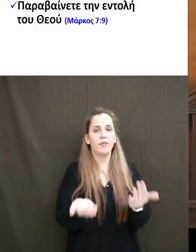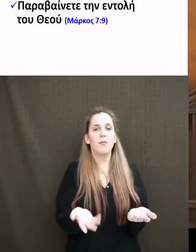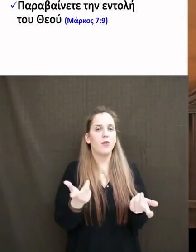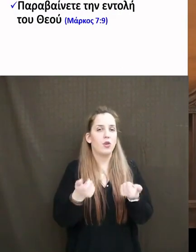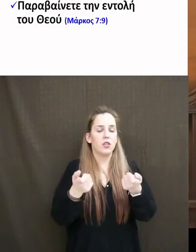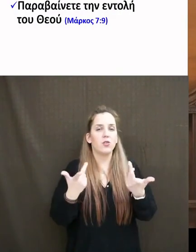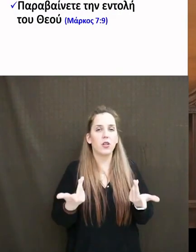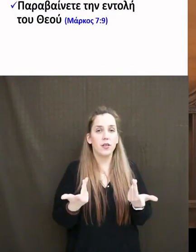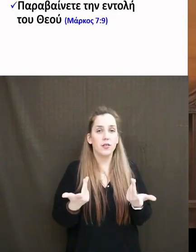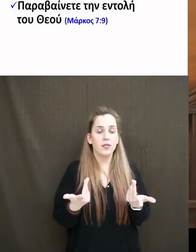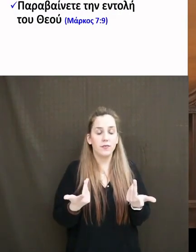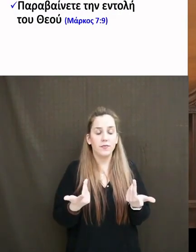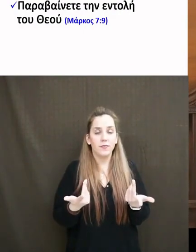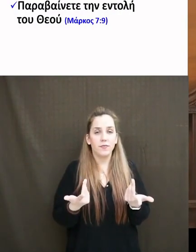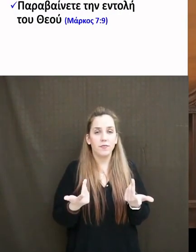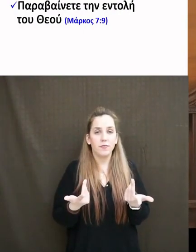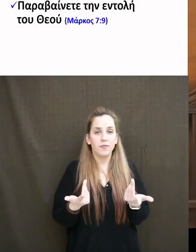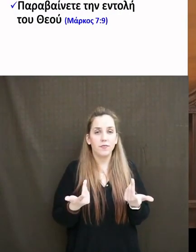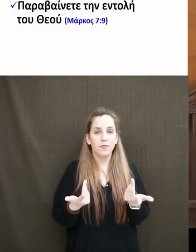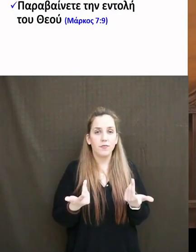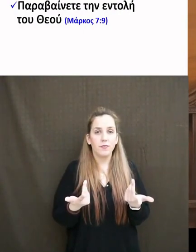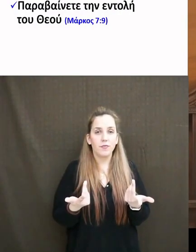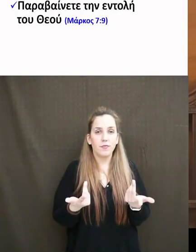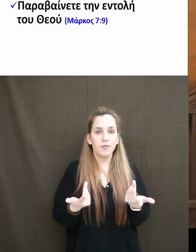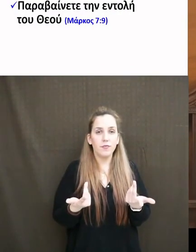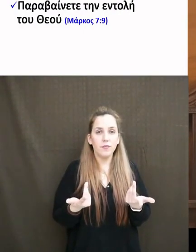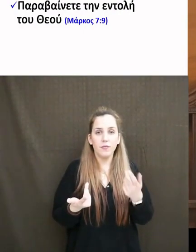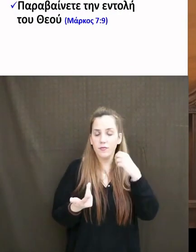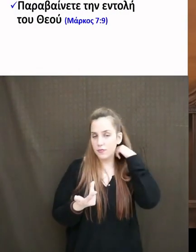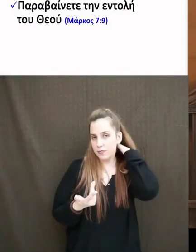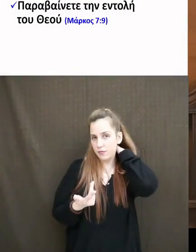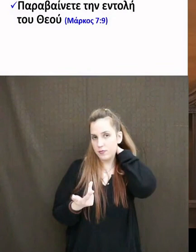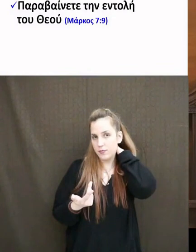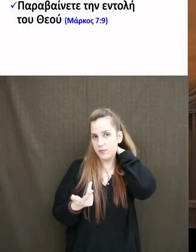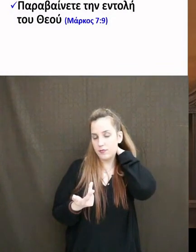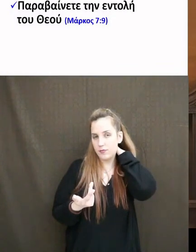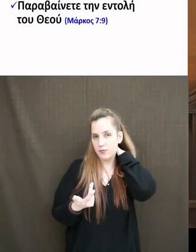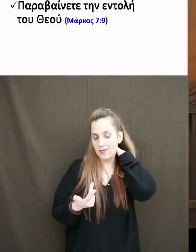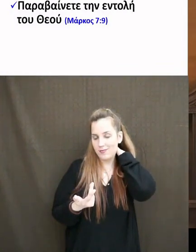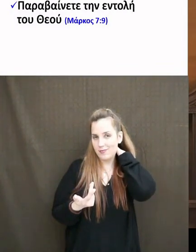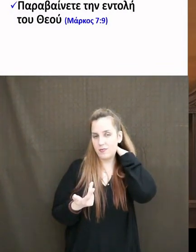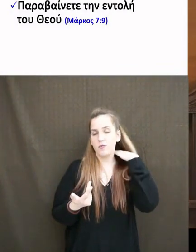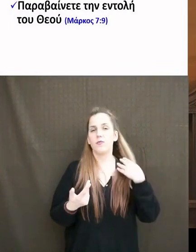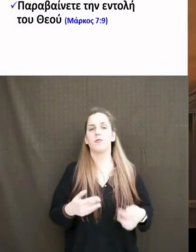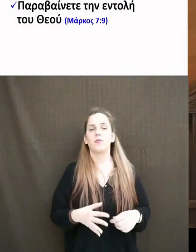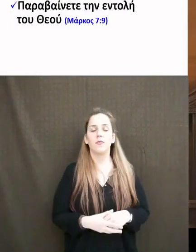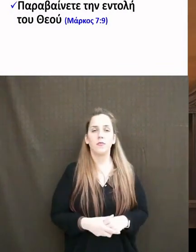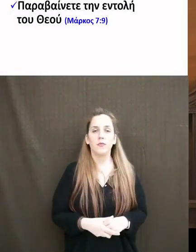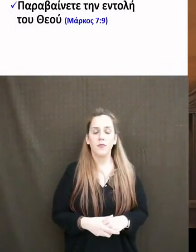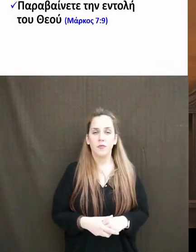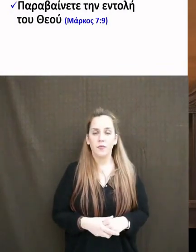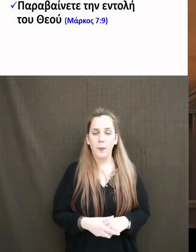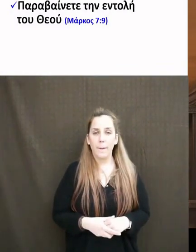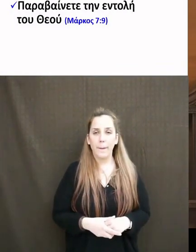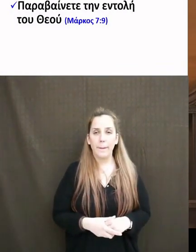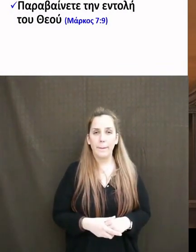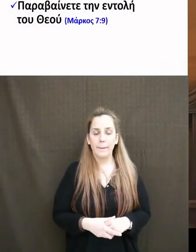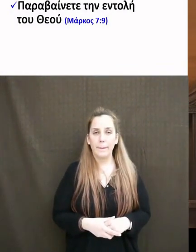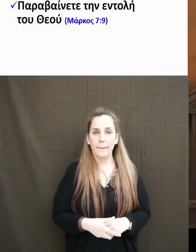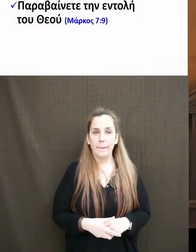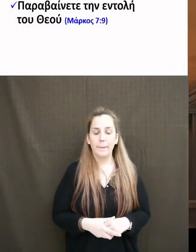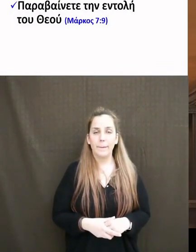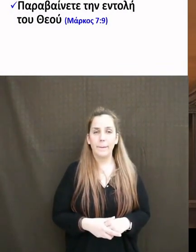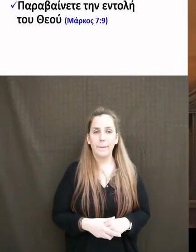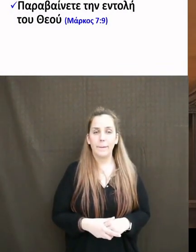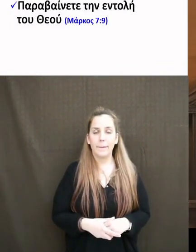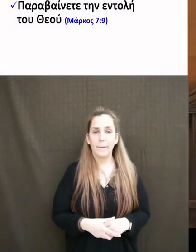και να διατηρείς το οικοδόμημα, πρέπει τελικά έτσι να γίνονται τα πράγματα και μπορεί να παραβιάσεις άλλους νόμους βαρύτερους, όπως